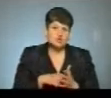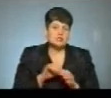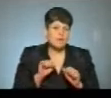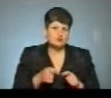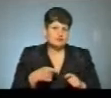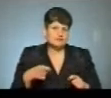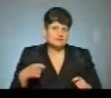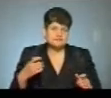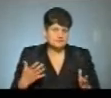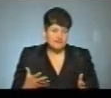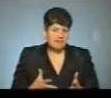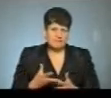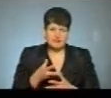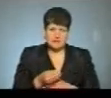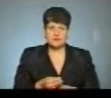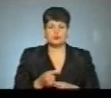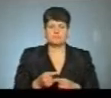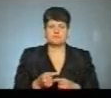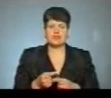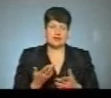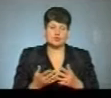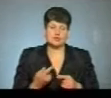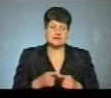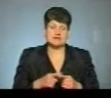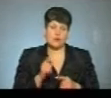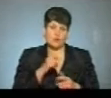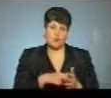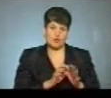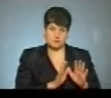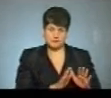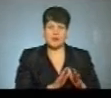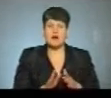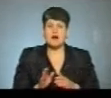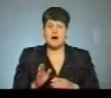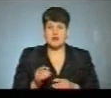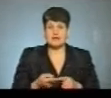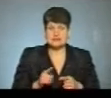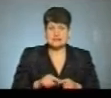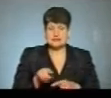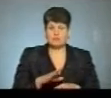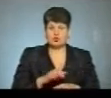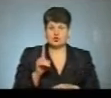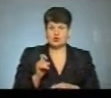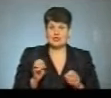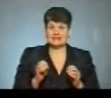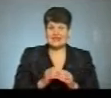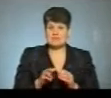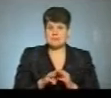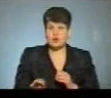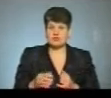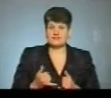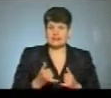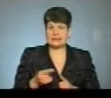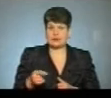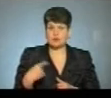завершує виплату, якщо це через відділення Укрпошти. І це було 110 мільйонів на Тернопільській області, і